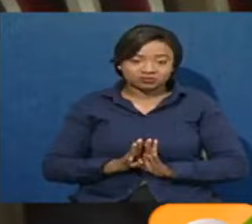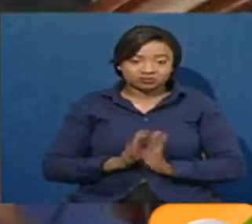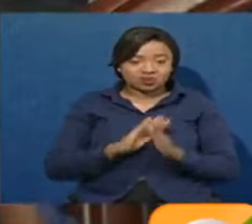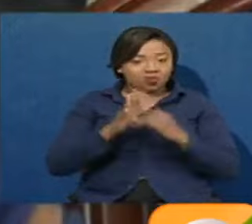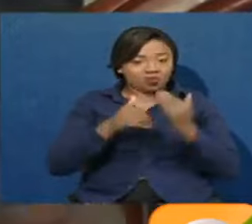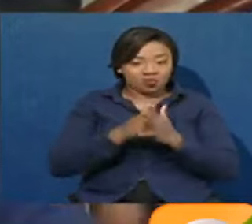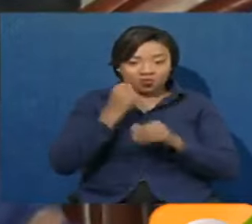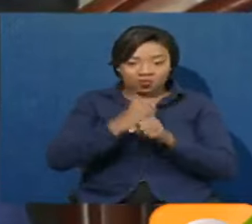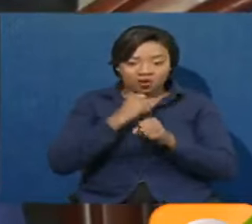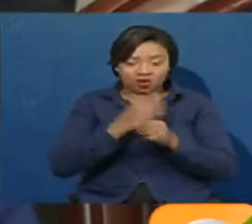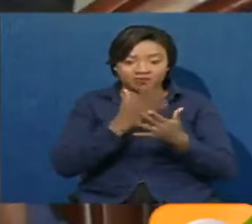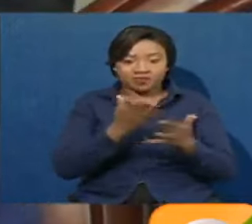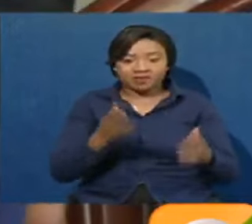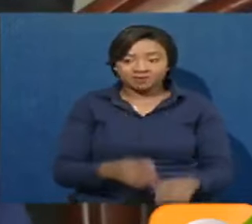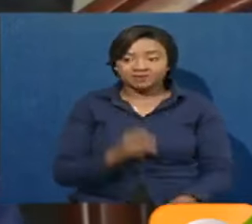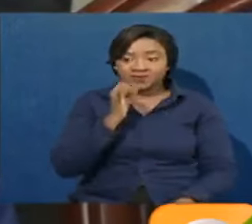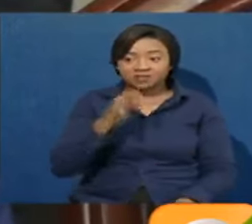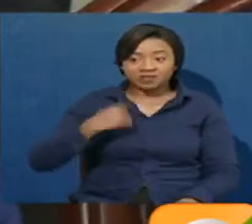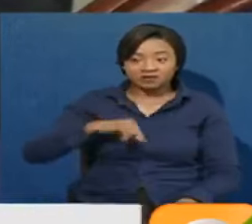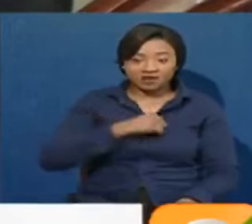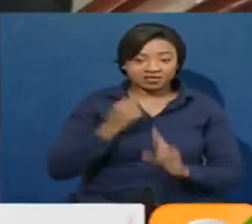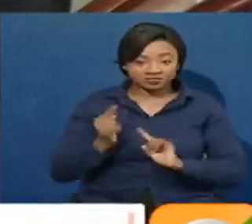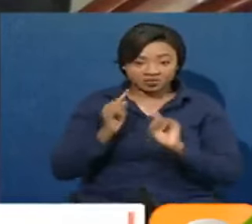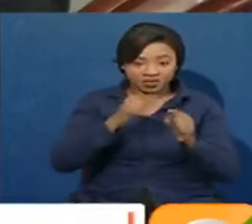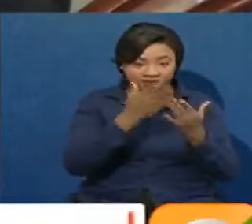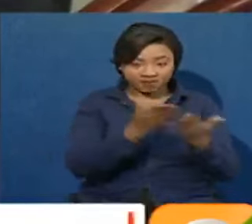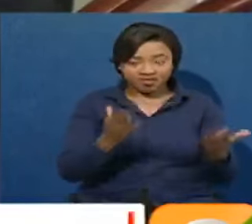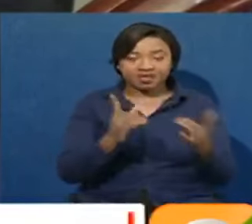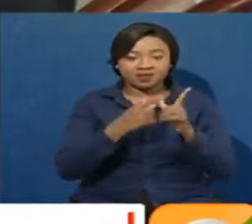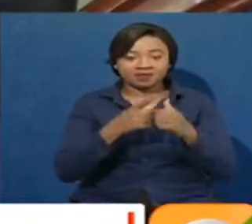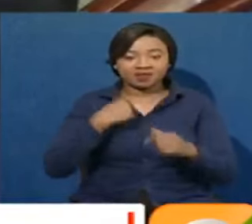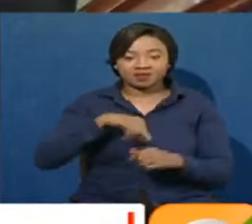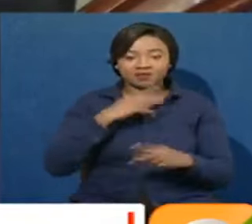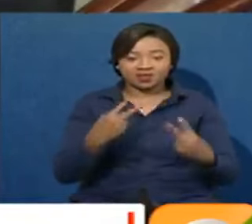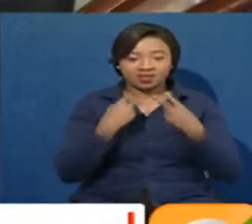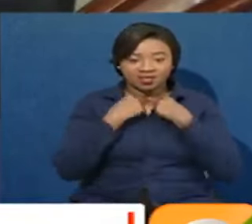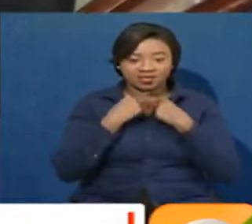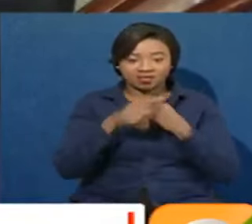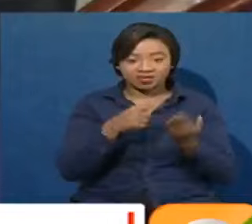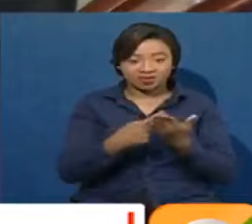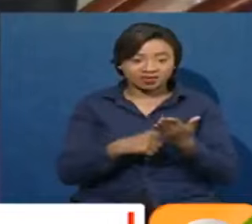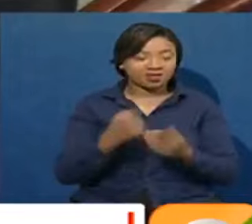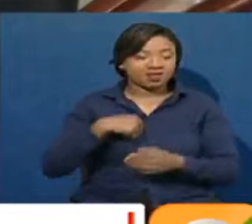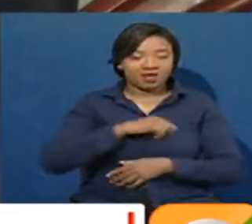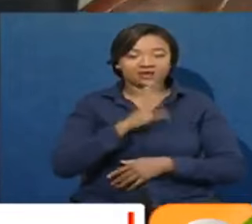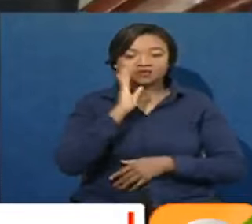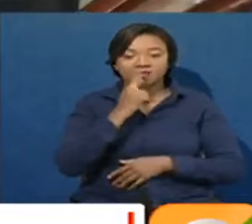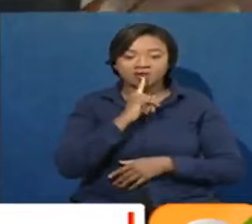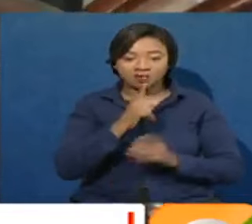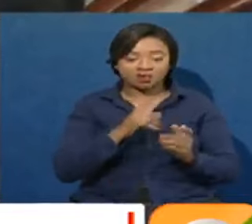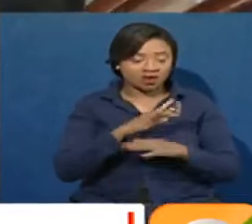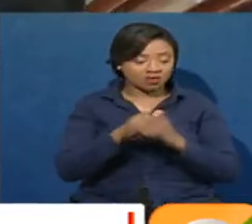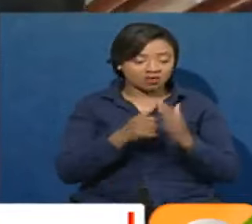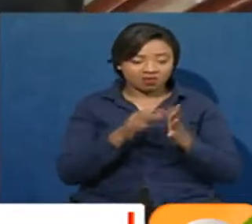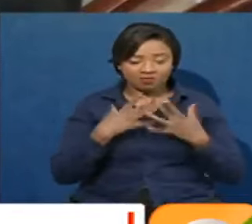completely. Tukifika pale na kukwame katika haya mazungumzo, itatubidi tu kufunga na kuwaomba wafanyikazi wetu waende